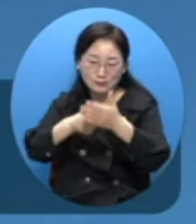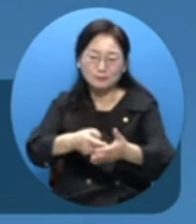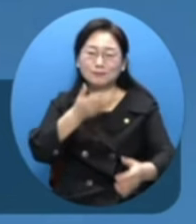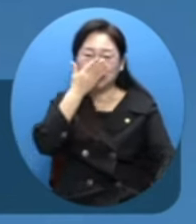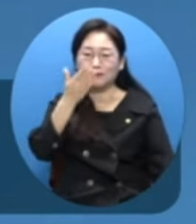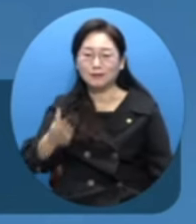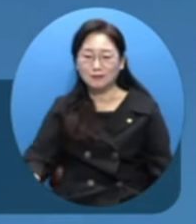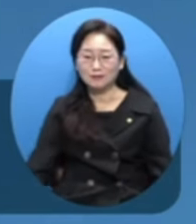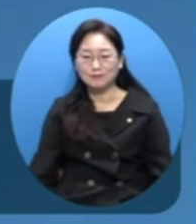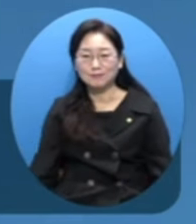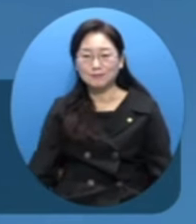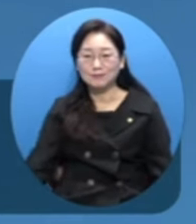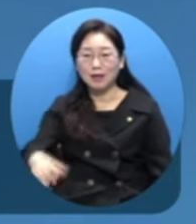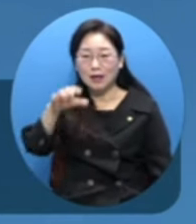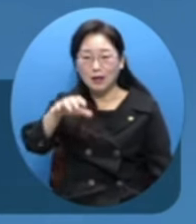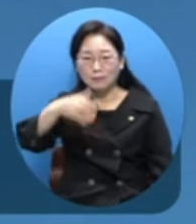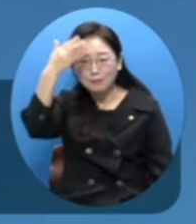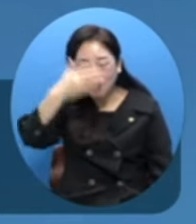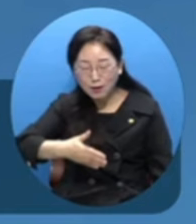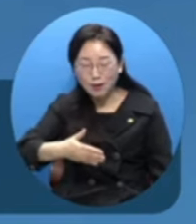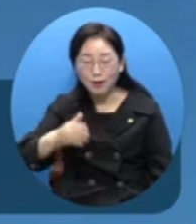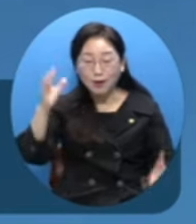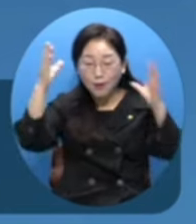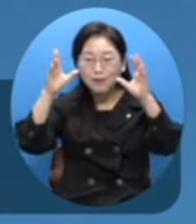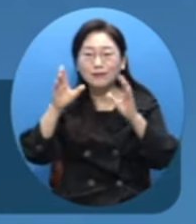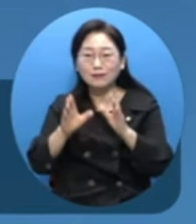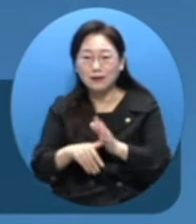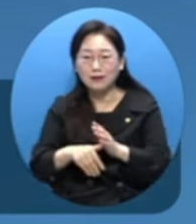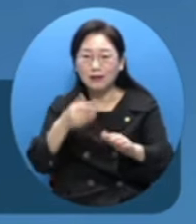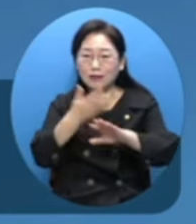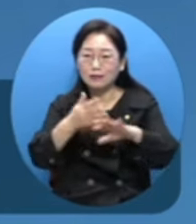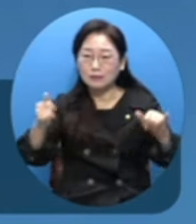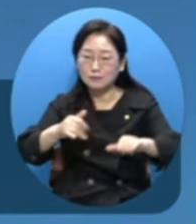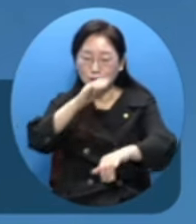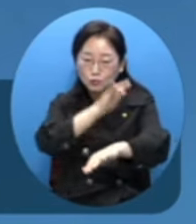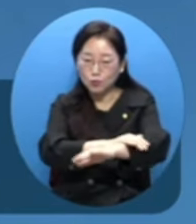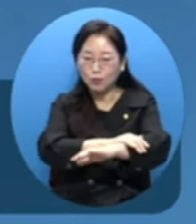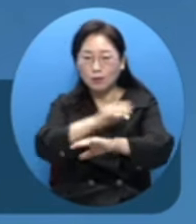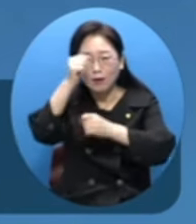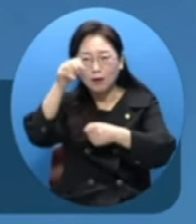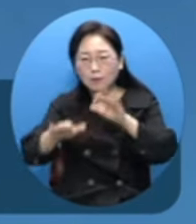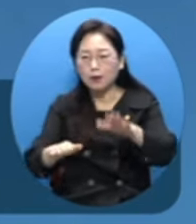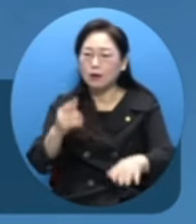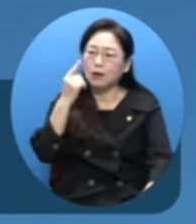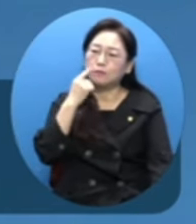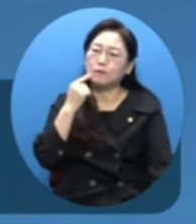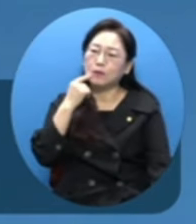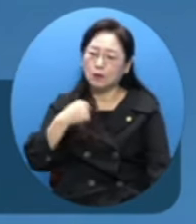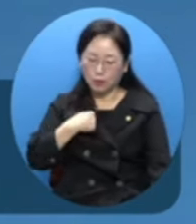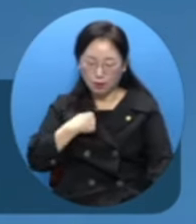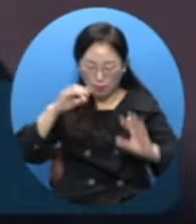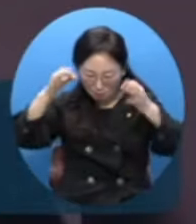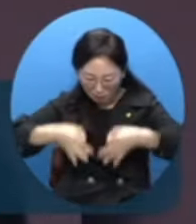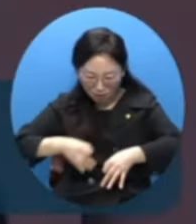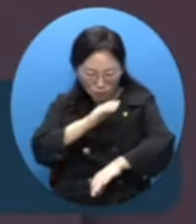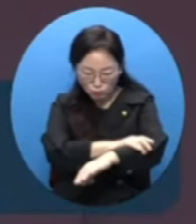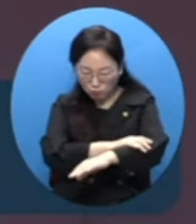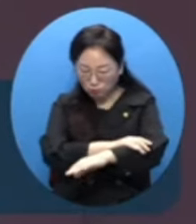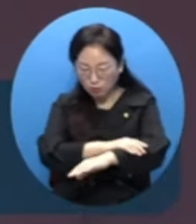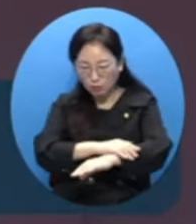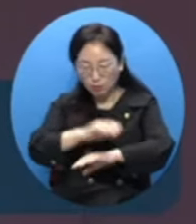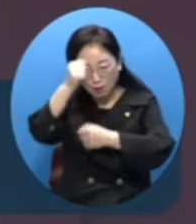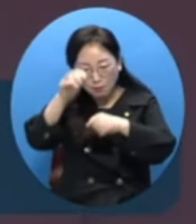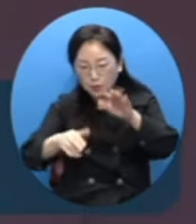있습니다. 앞길이 망망했던 어린 시절에는 다른 사람들의 손과 발을 한없이 부러워하며 왜 나는 손과 발이